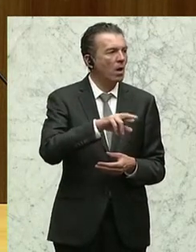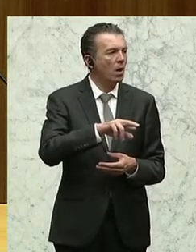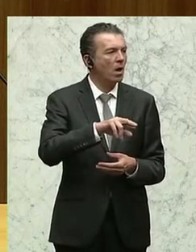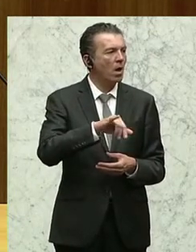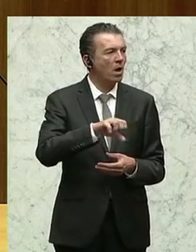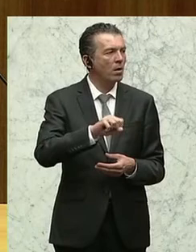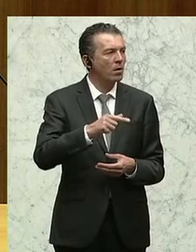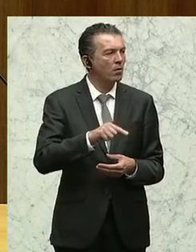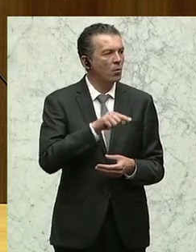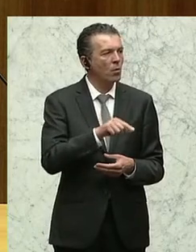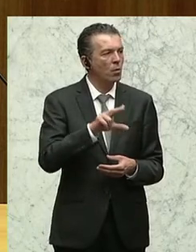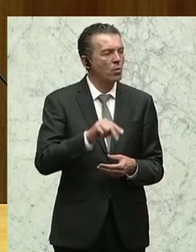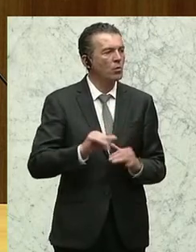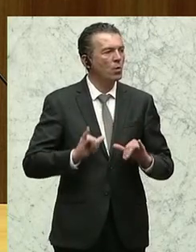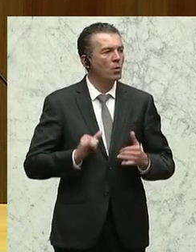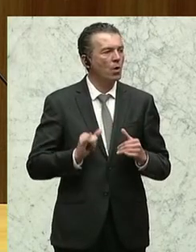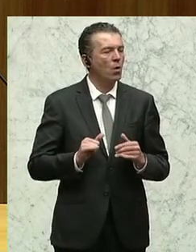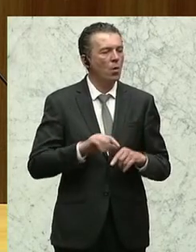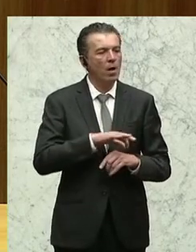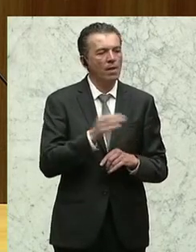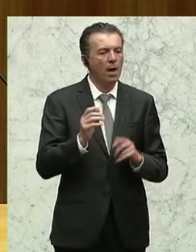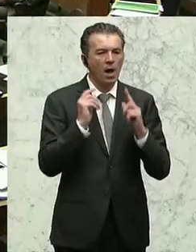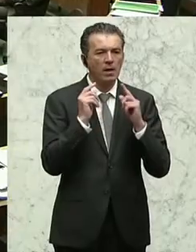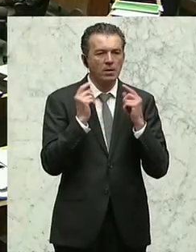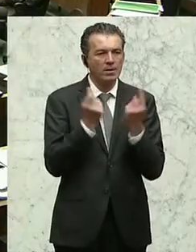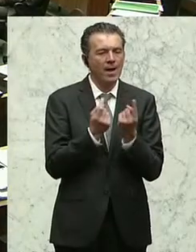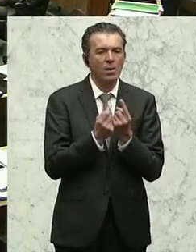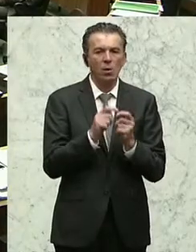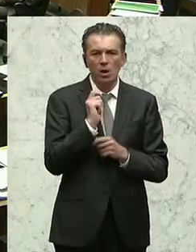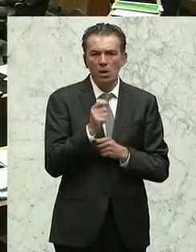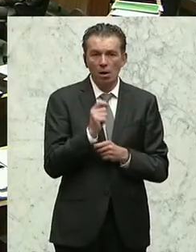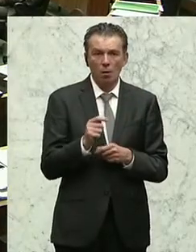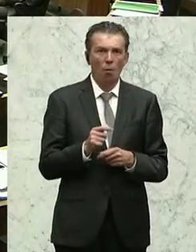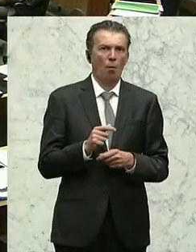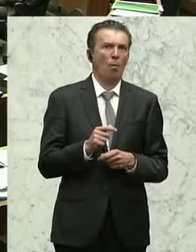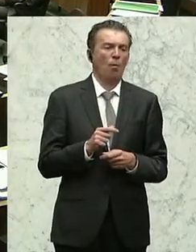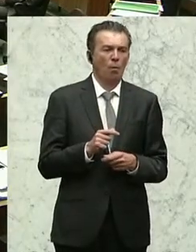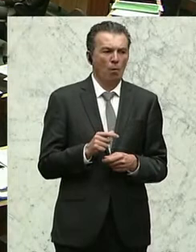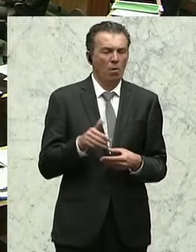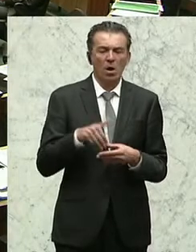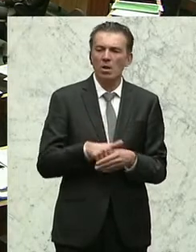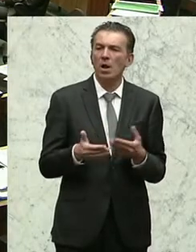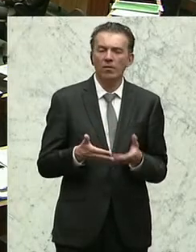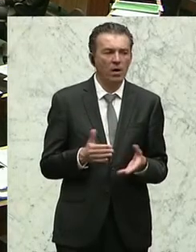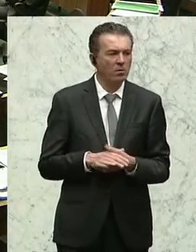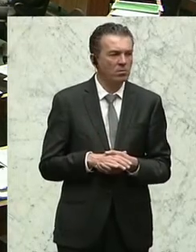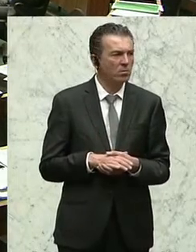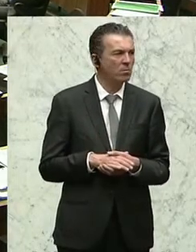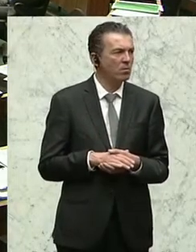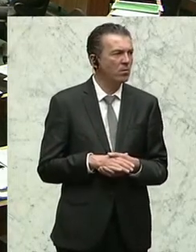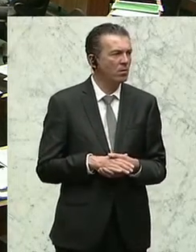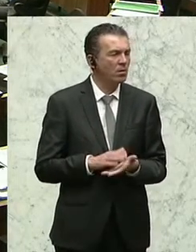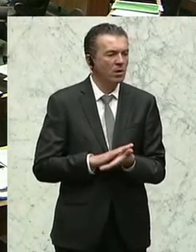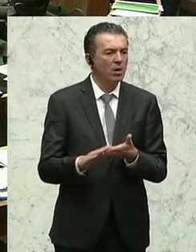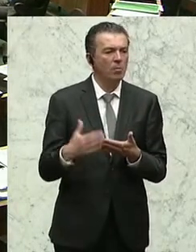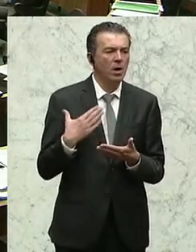du hast in der Südtiroler Tageszeitung ein Interview gegeben, da spricht Bände. Es steht im Wesentlichen drinnen, dass es nie